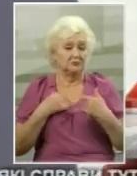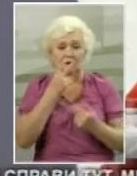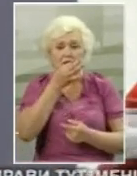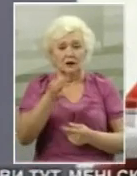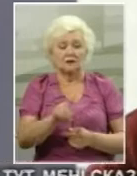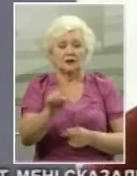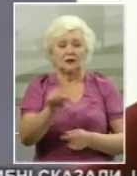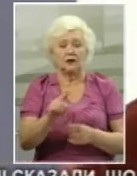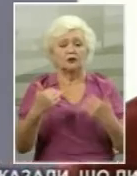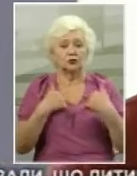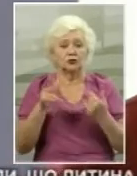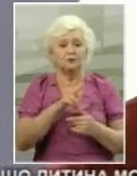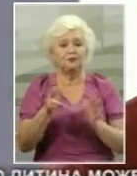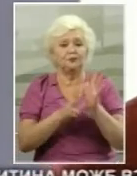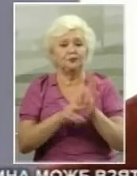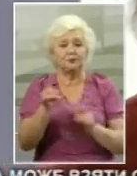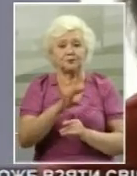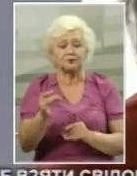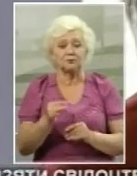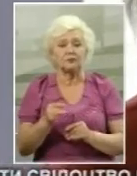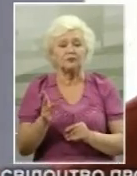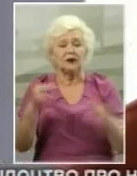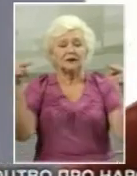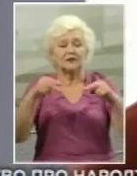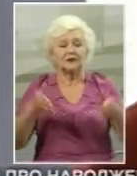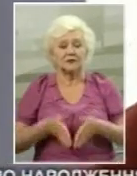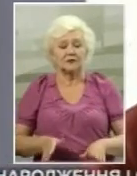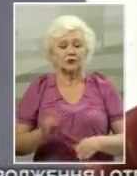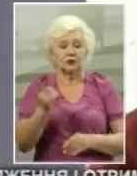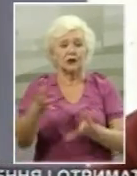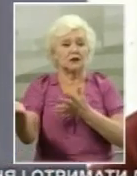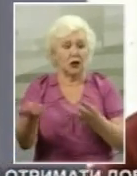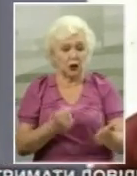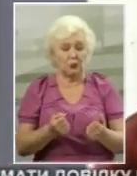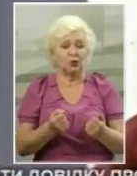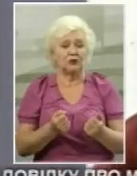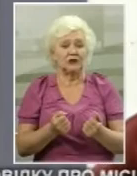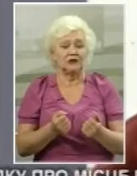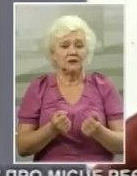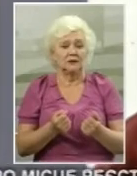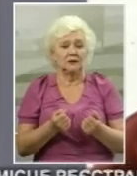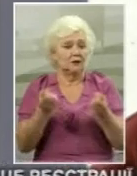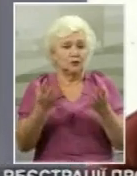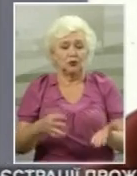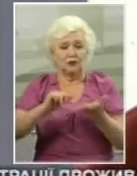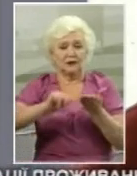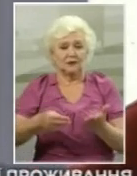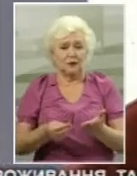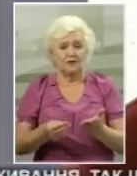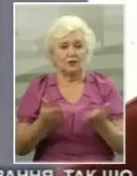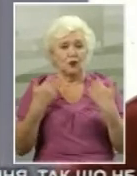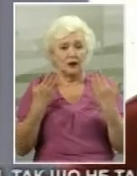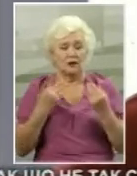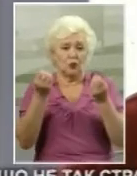що да, ребенок на 8 часов зі своїм свідоцтвом о рождении должен прибути сюди і отримати цю справку